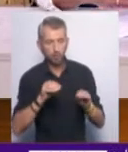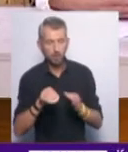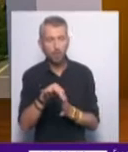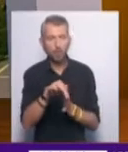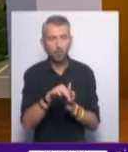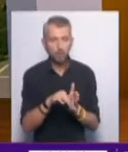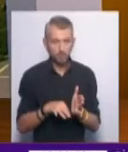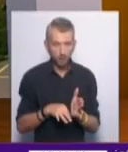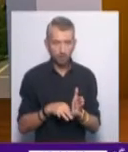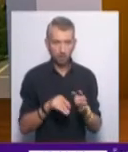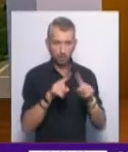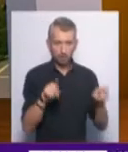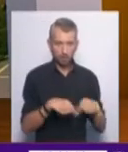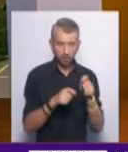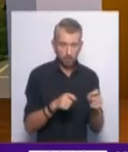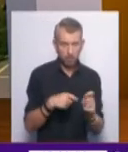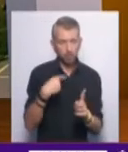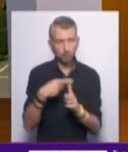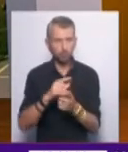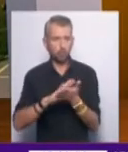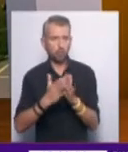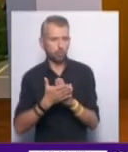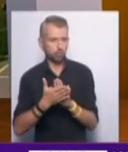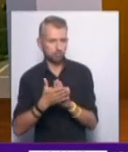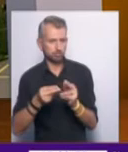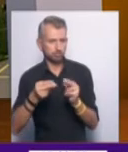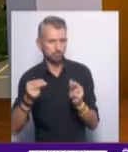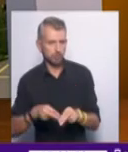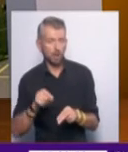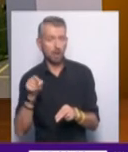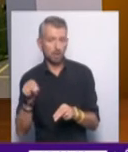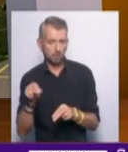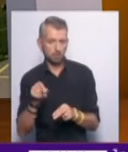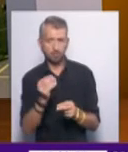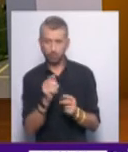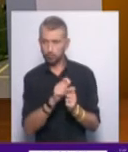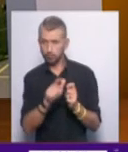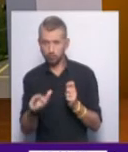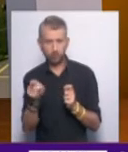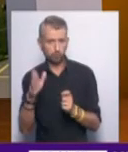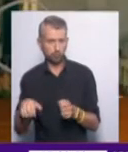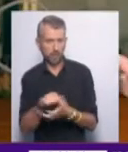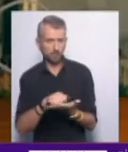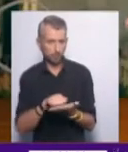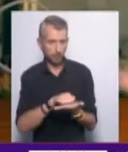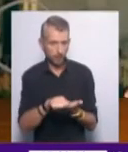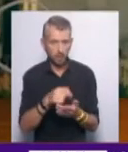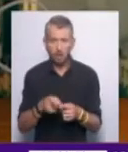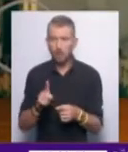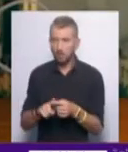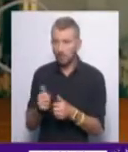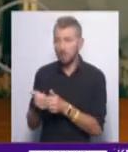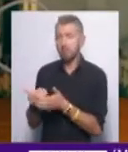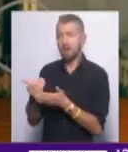щоб укладали угоди з автодором, який потім буде асфальтувати. І більше це нічого вже, не треба. Це вже наперед, а зараз вже маємо дуже багато вже